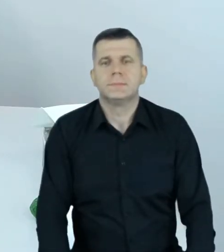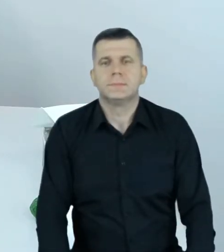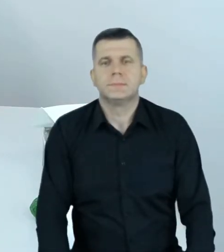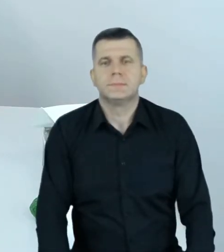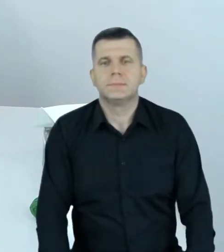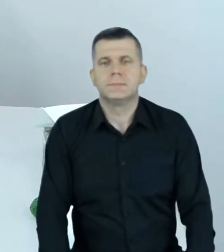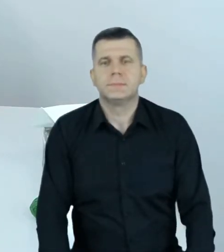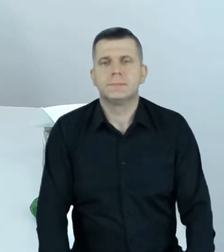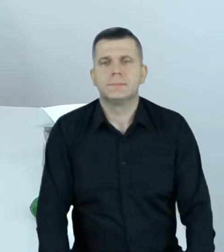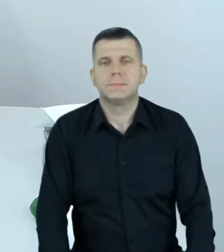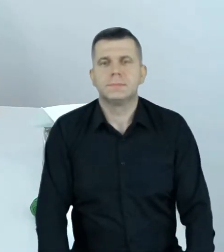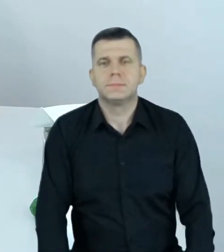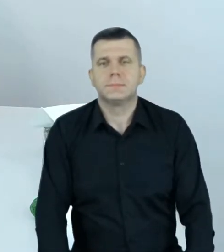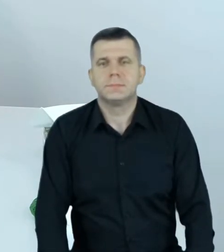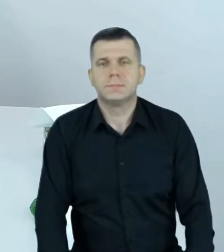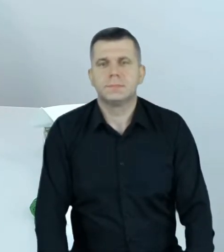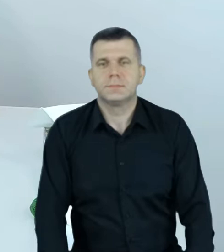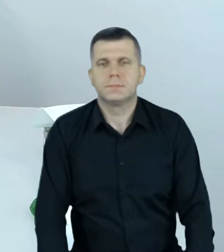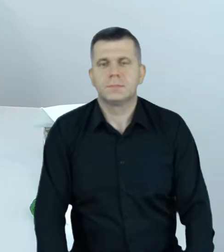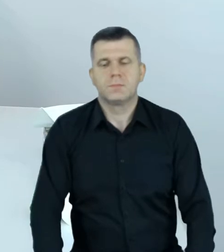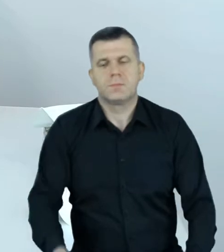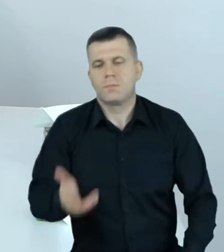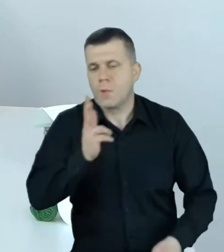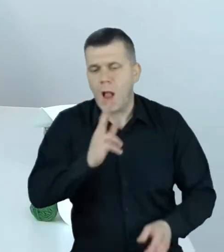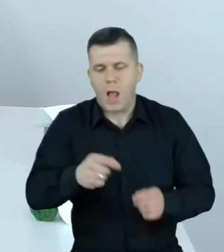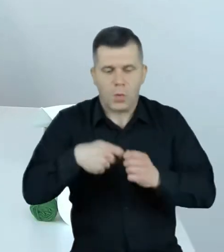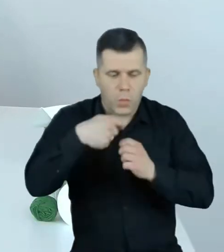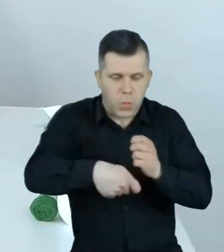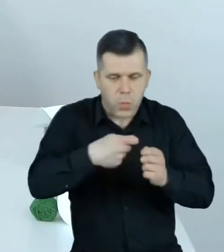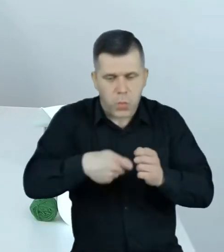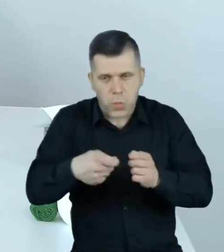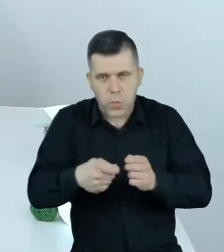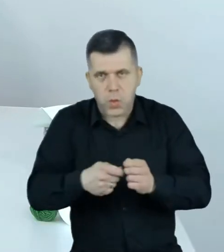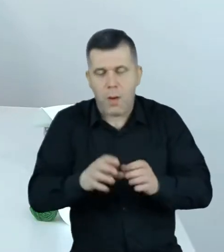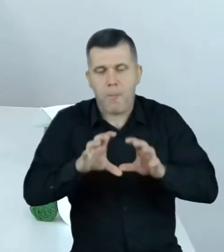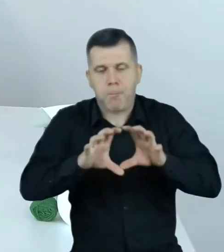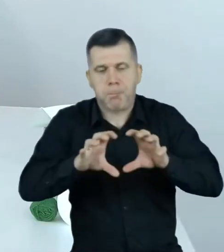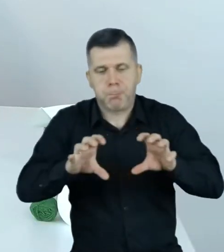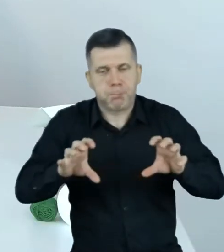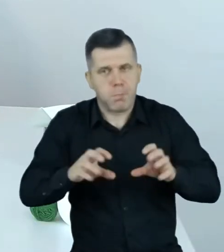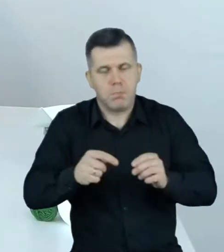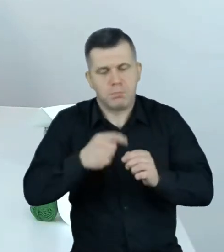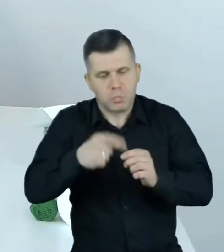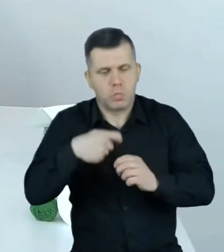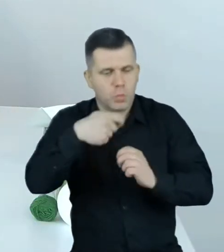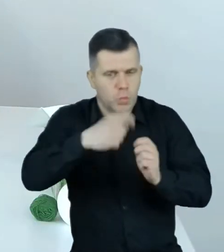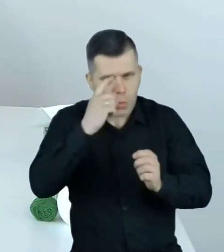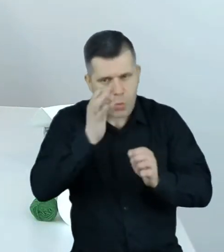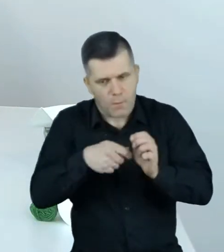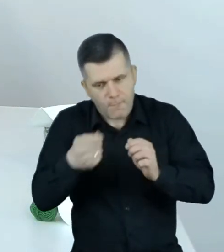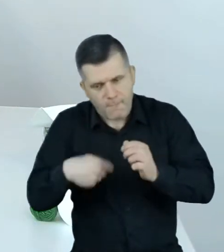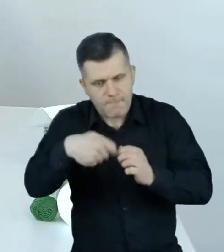a potem odbijać w każdym kierunku aby nie doszła nam dynia